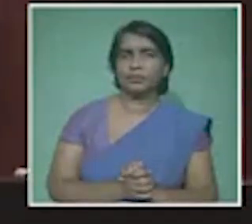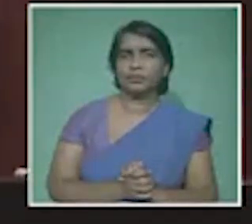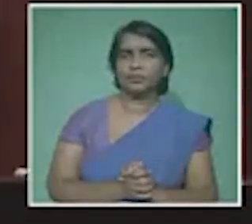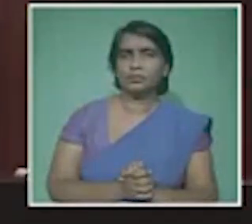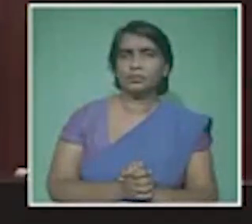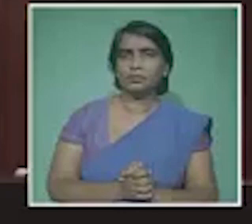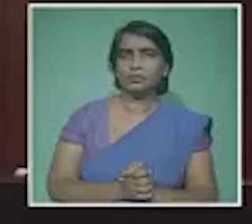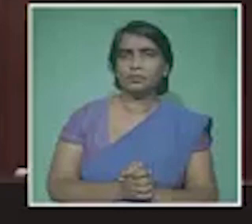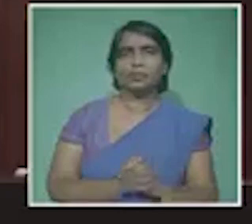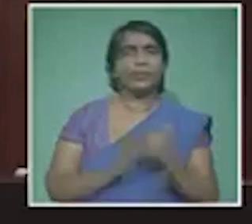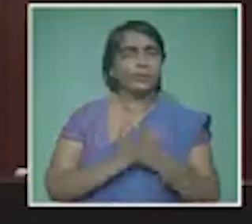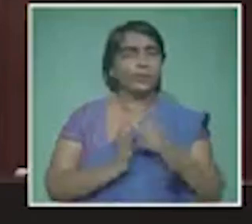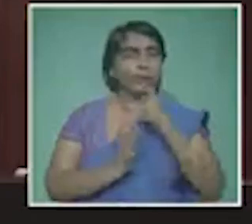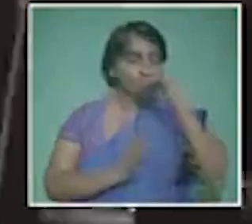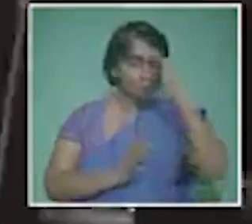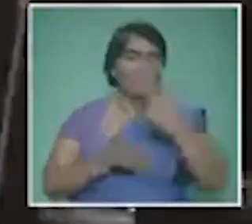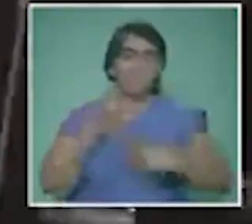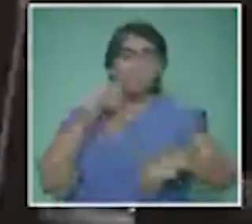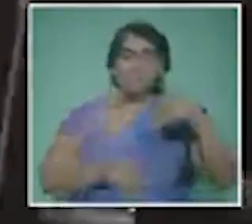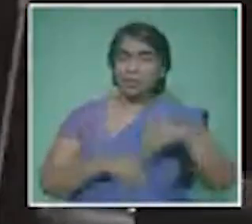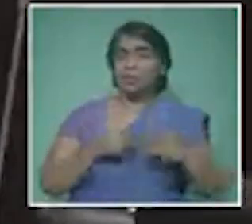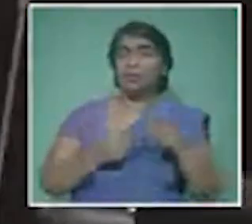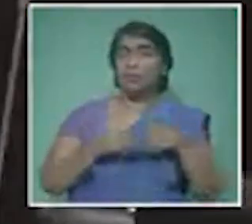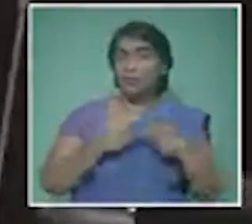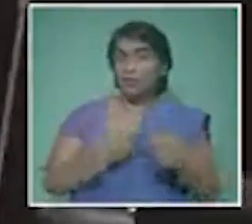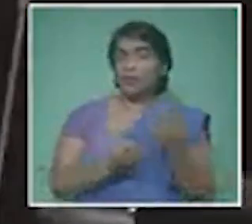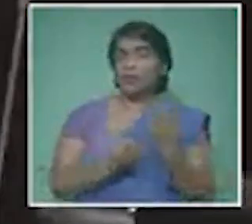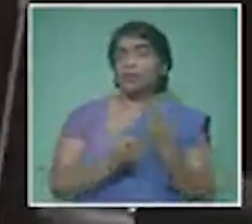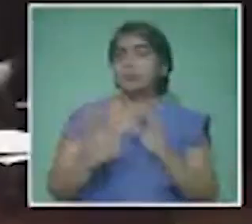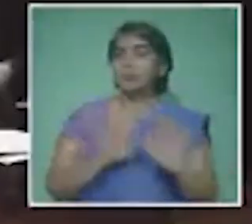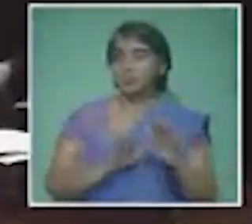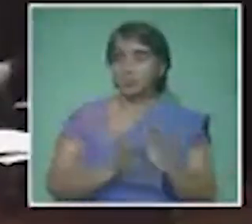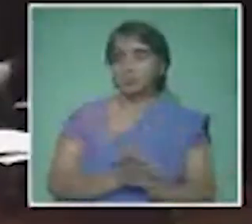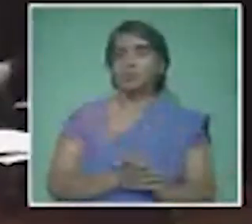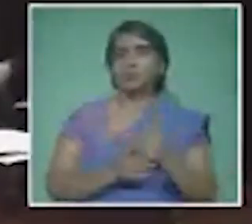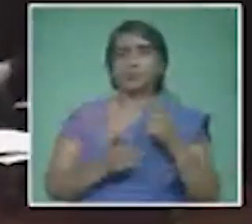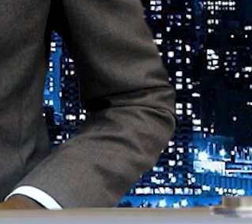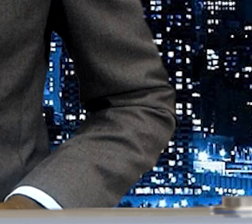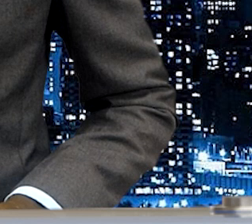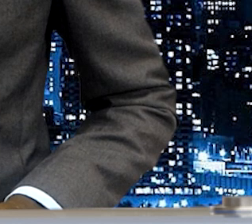அனைத்து நாடாளுமன்ற உறுப்பினர்களிடம் கோரிக்கை விடுக்கின்றேன் எனவும் விஜயதாச ராஜபக்ச மேலும் தெரிவித்துள்ளார்.